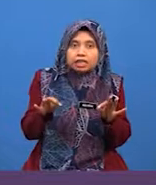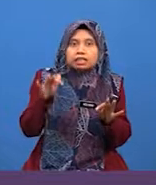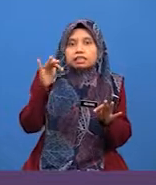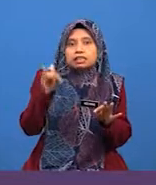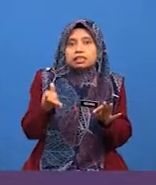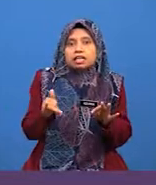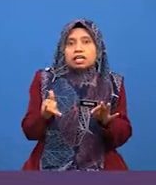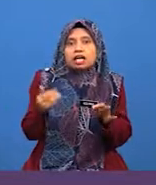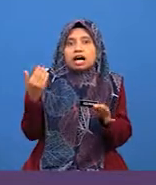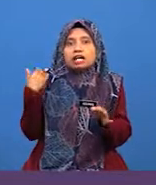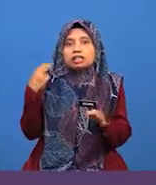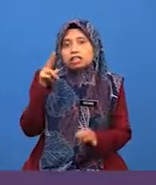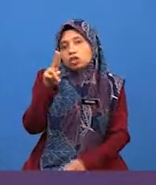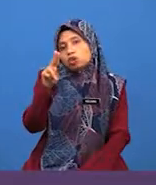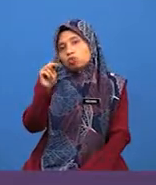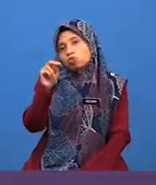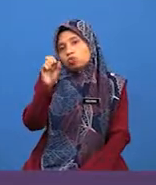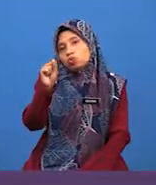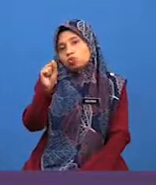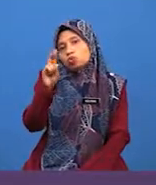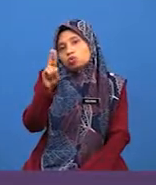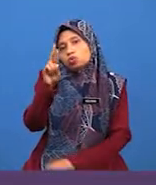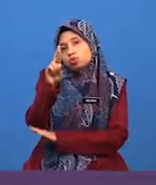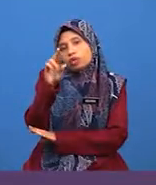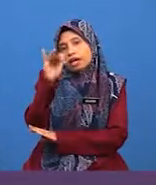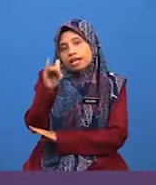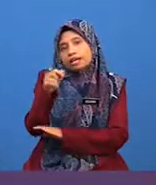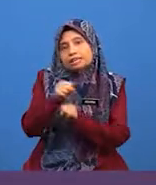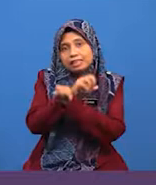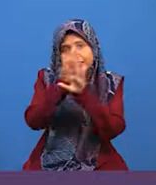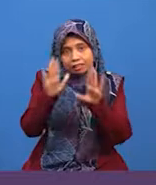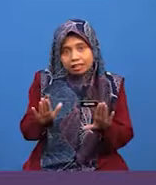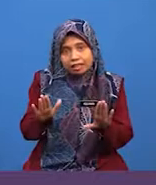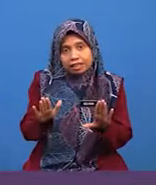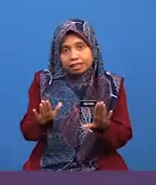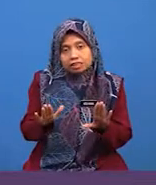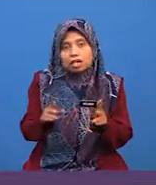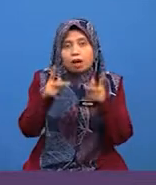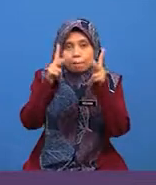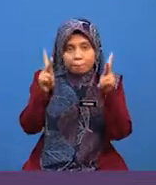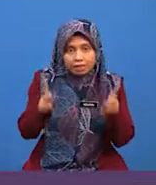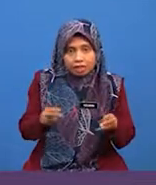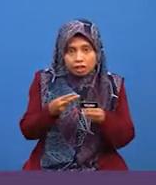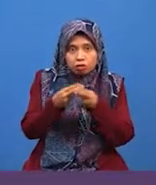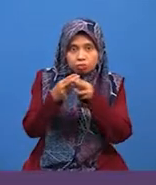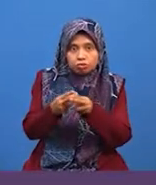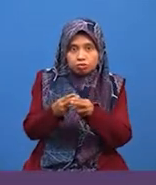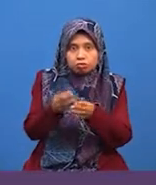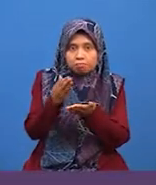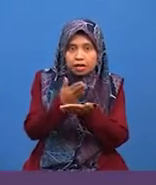merupakan unsur yang diterangkan. Manakala, predikat pula